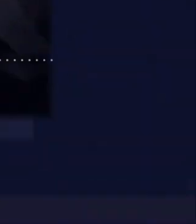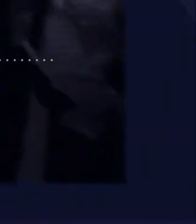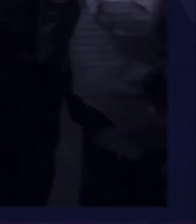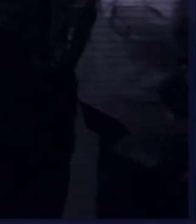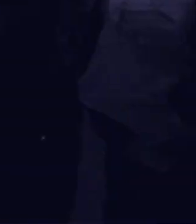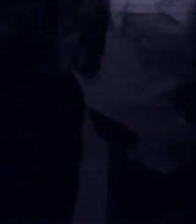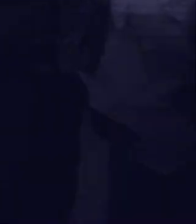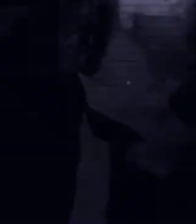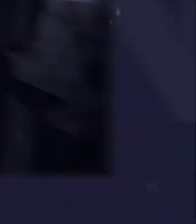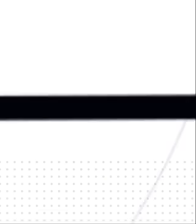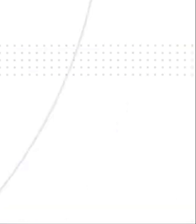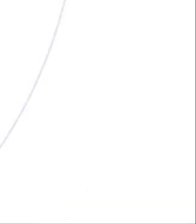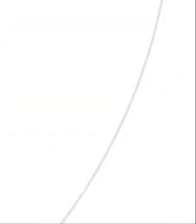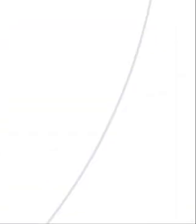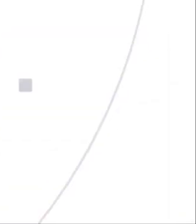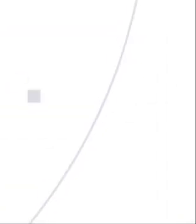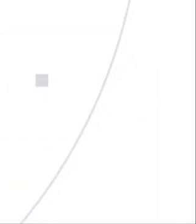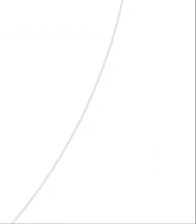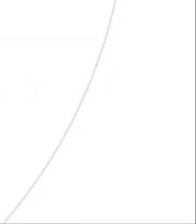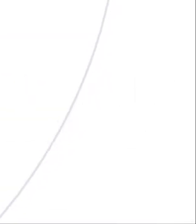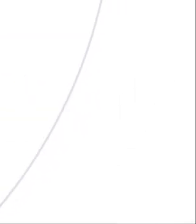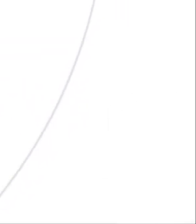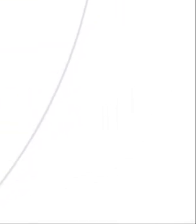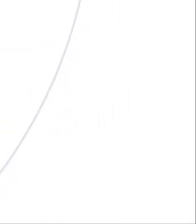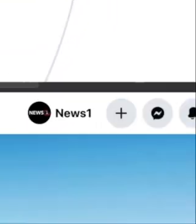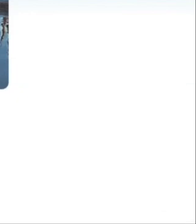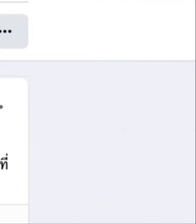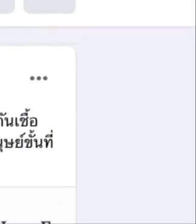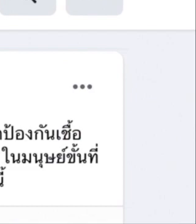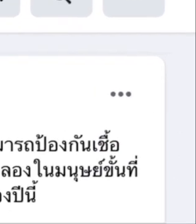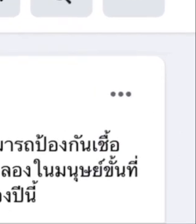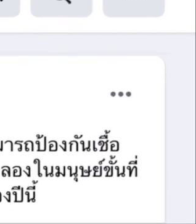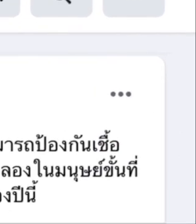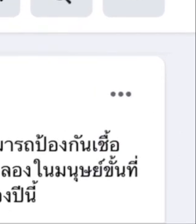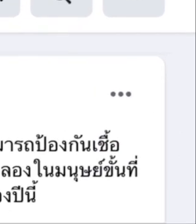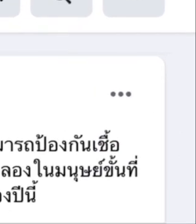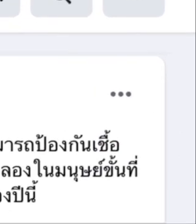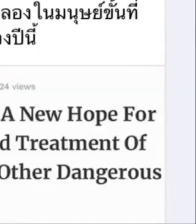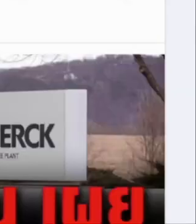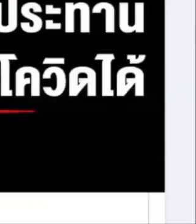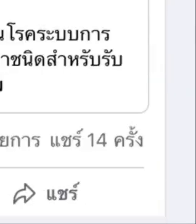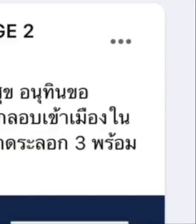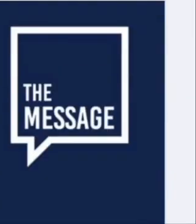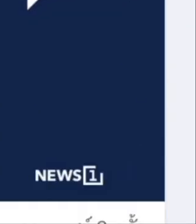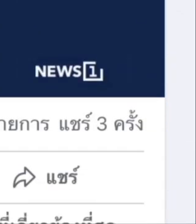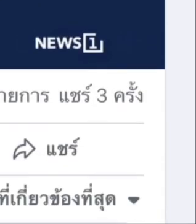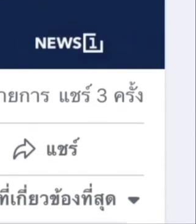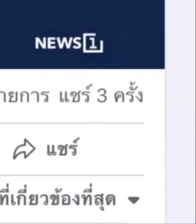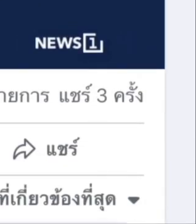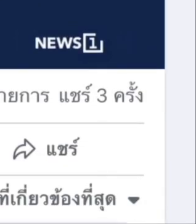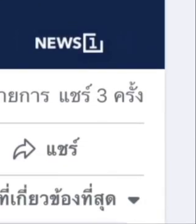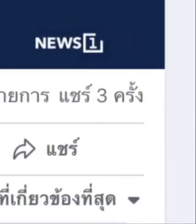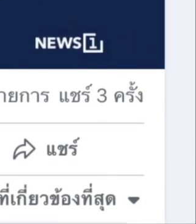จะไม่ตกข่าวเมื่อคุณเชื่อมต่อเรา News 1ทาง Facebook กดไลค์กดแชร์เพจ News 1